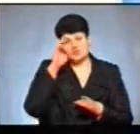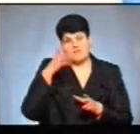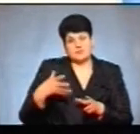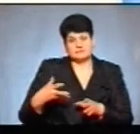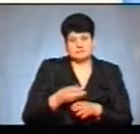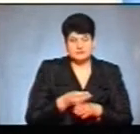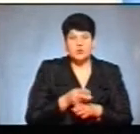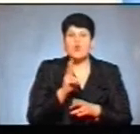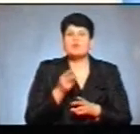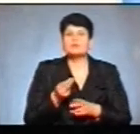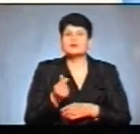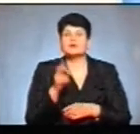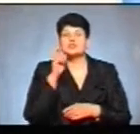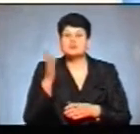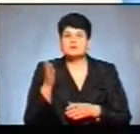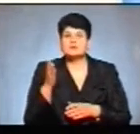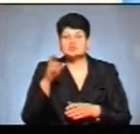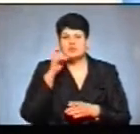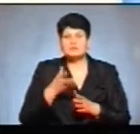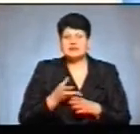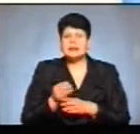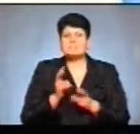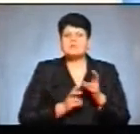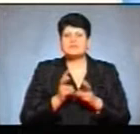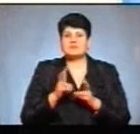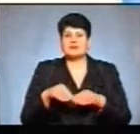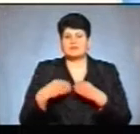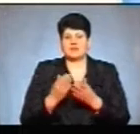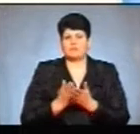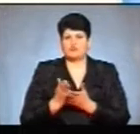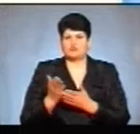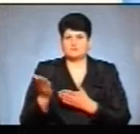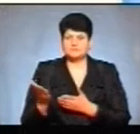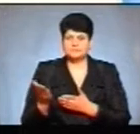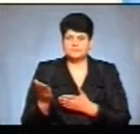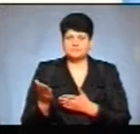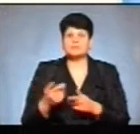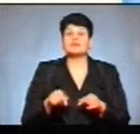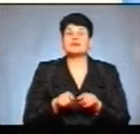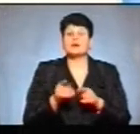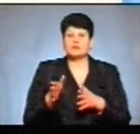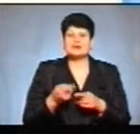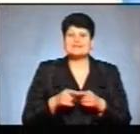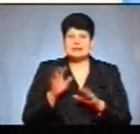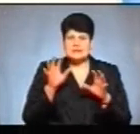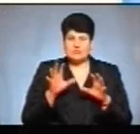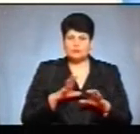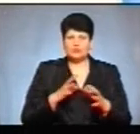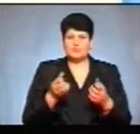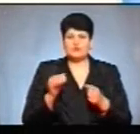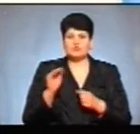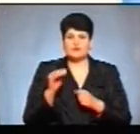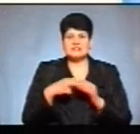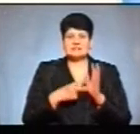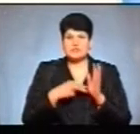держава. Кому вони платили? Держава. Держава платила підприємствам, які надавали житлово-комунальні послуги. Так от, цей закон, який було прийнято в жовтні